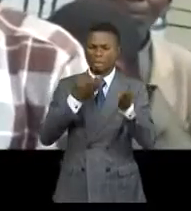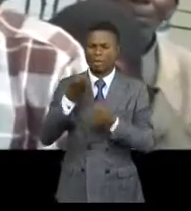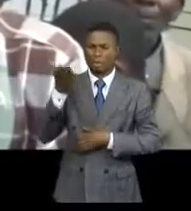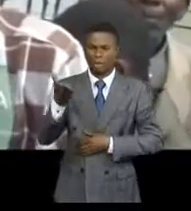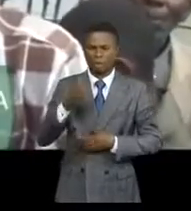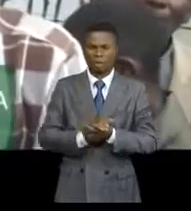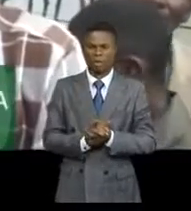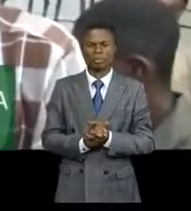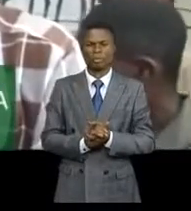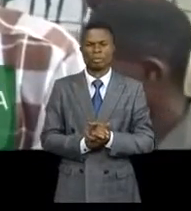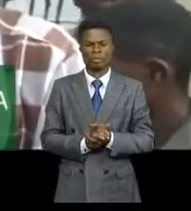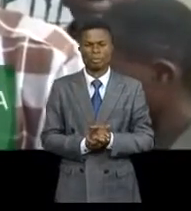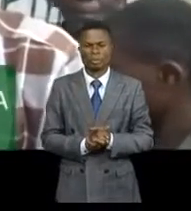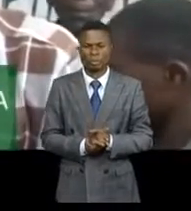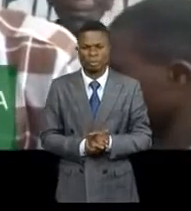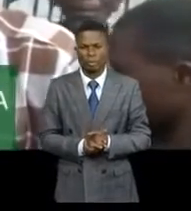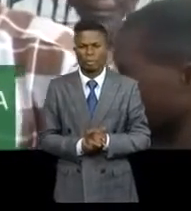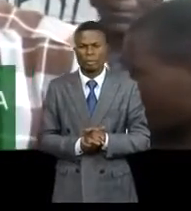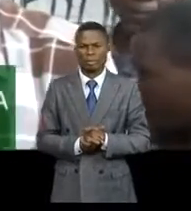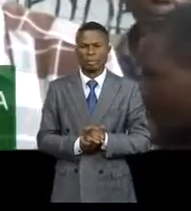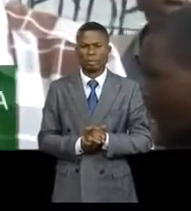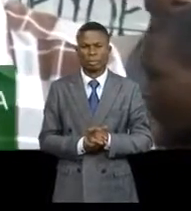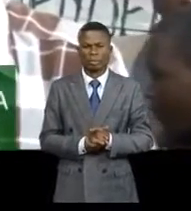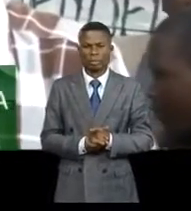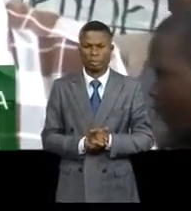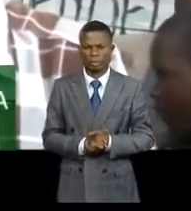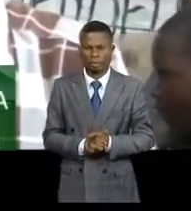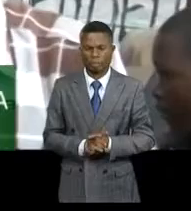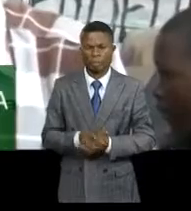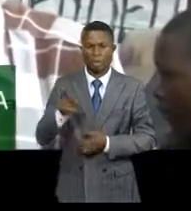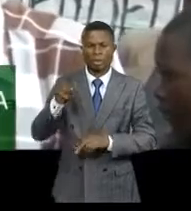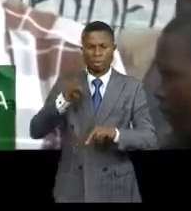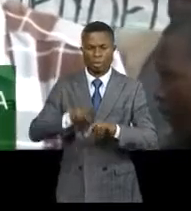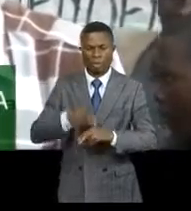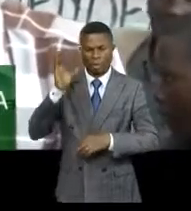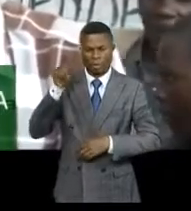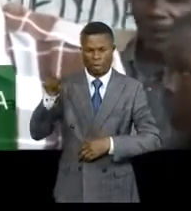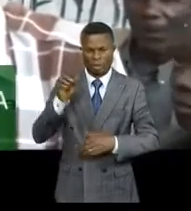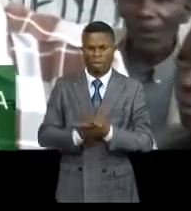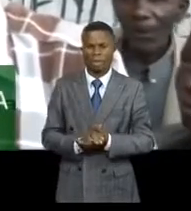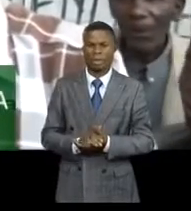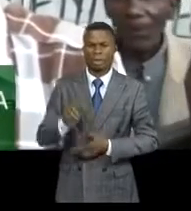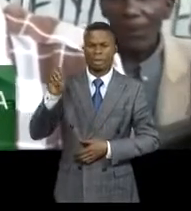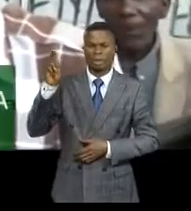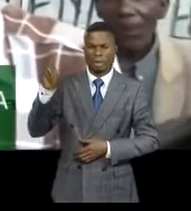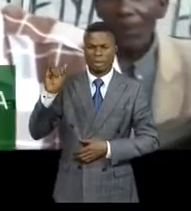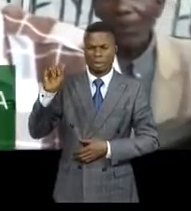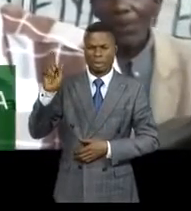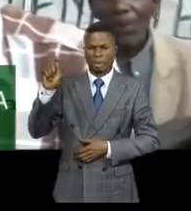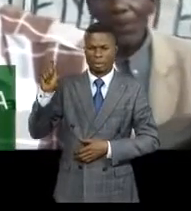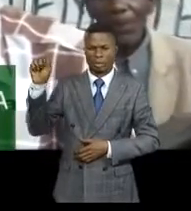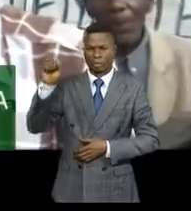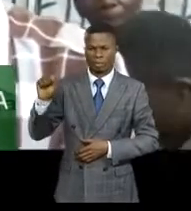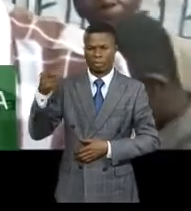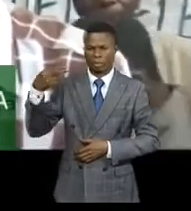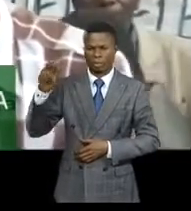dit qu'il me pongouka, peut-être qu'il t'a indélé à go pongouka. Il est une anifulaïche. La Bible est tout le quoi en ababaka,